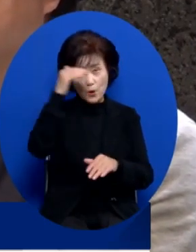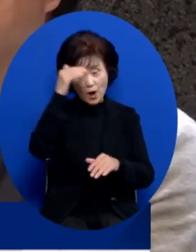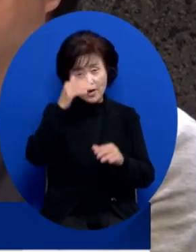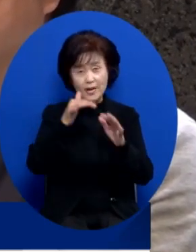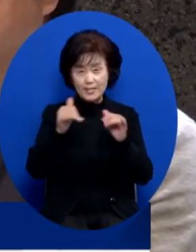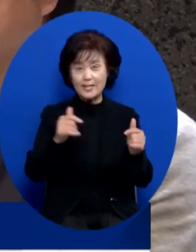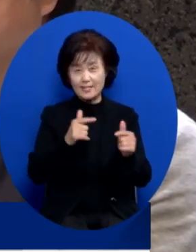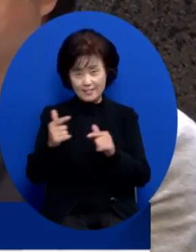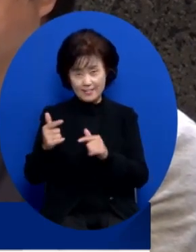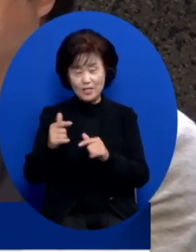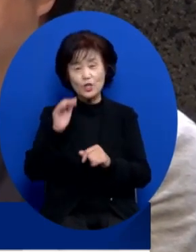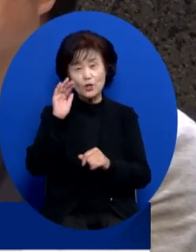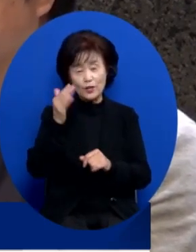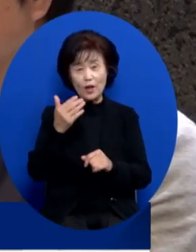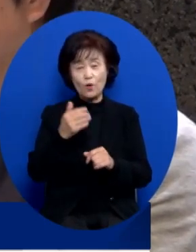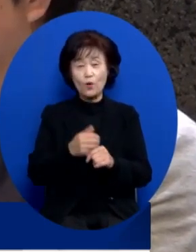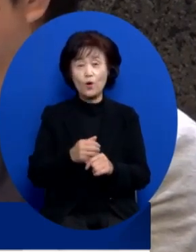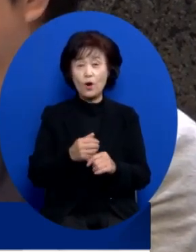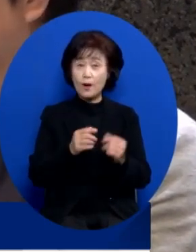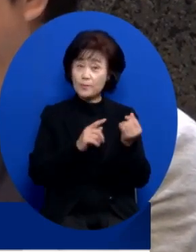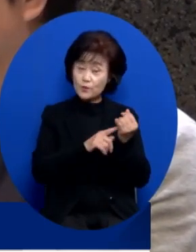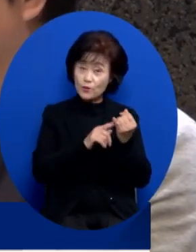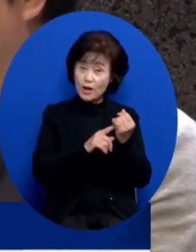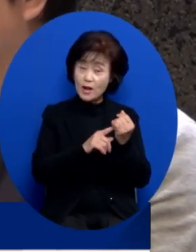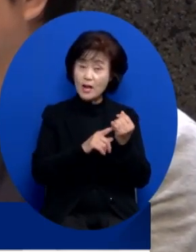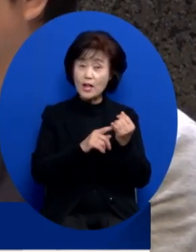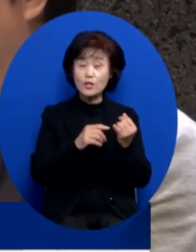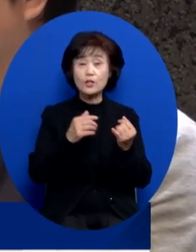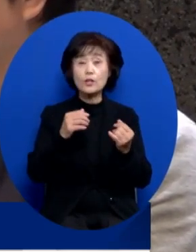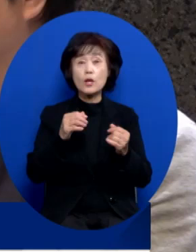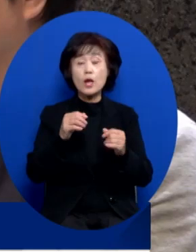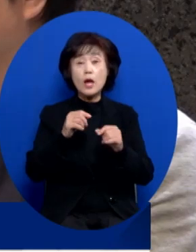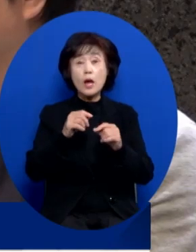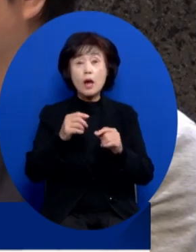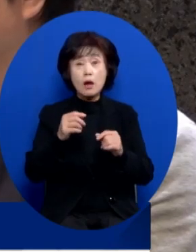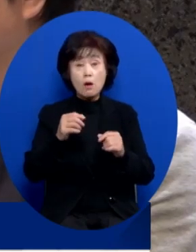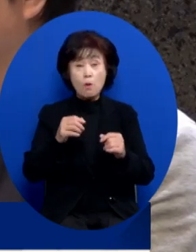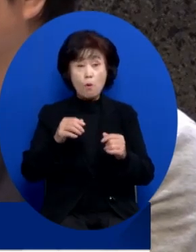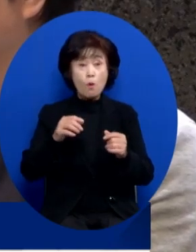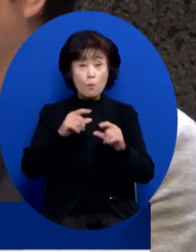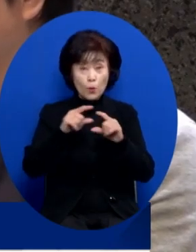내세우고 주화는 굉장히 우리 주변에서 흔히 볼 수 있는 바로 나.